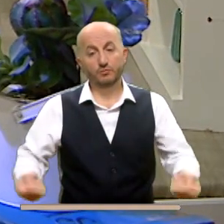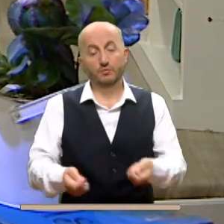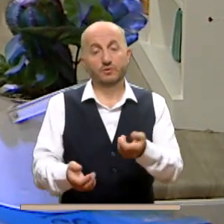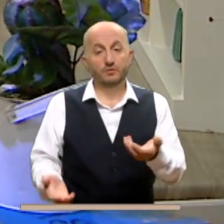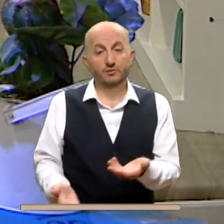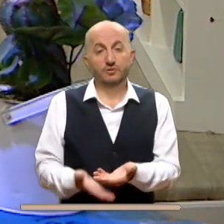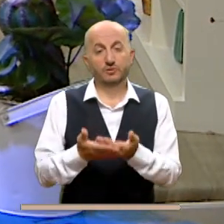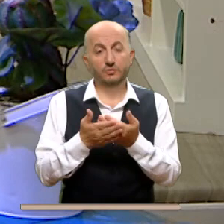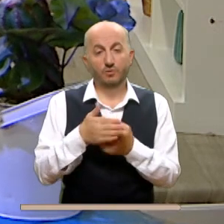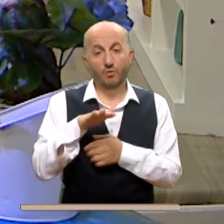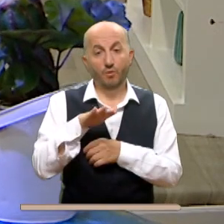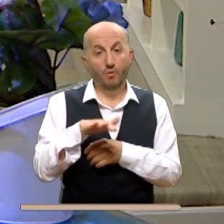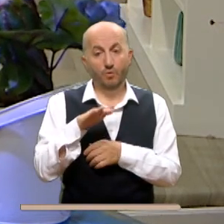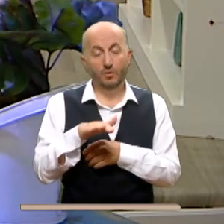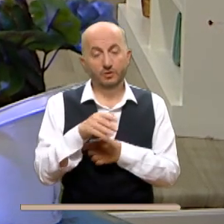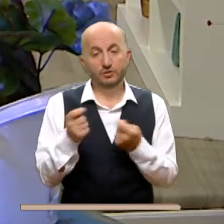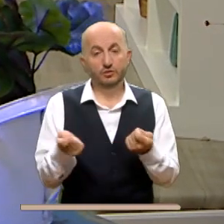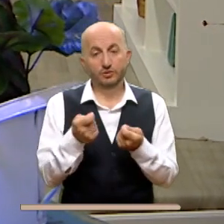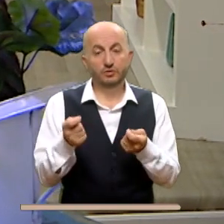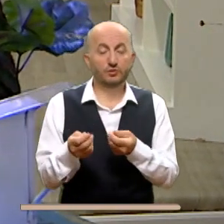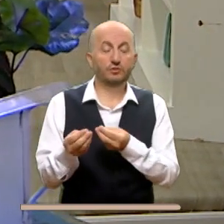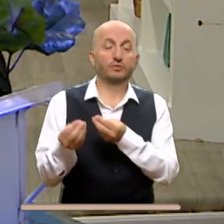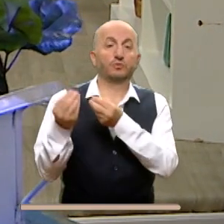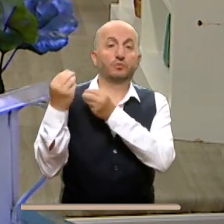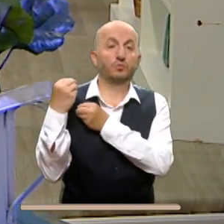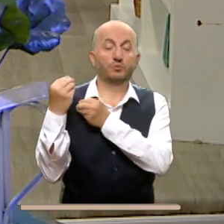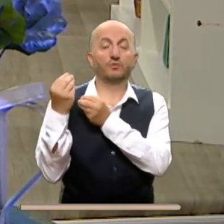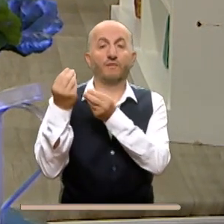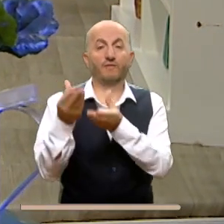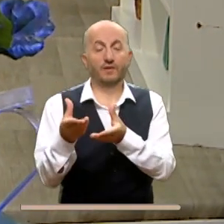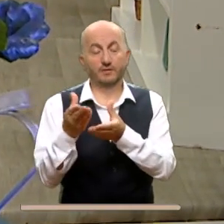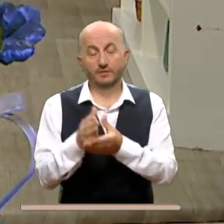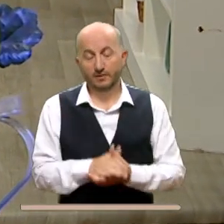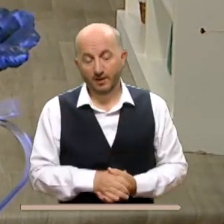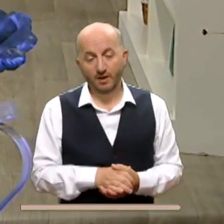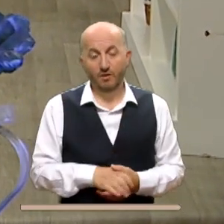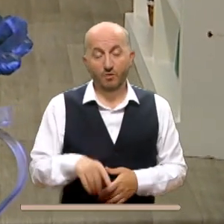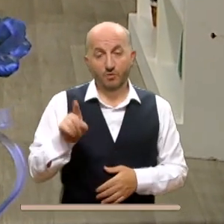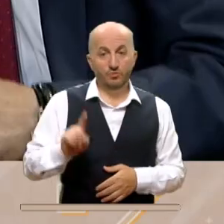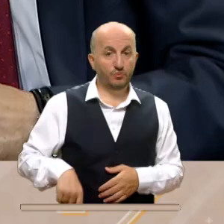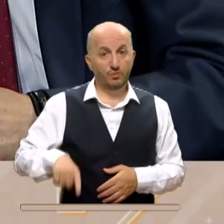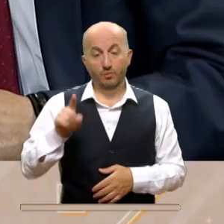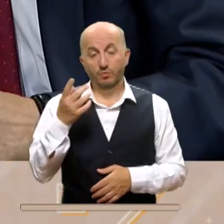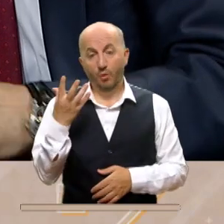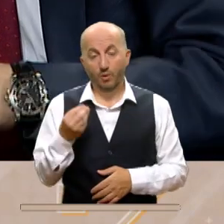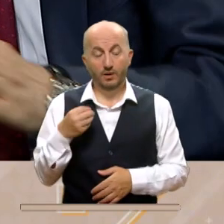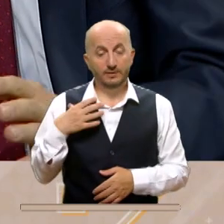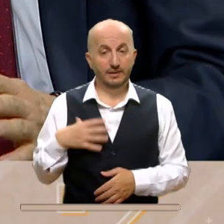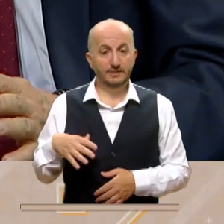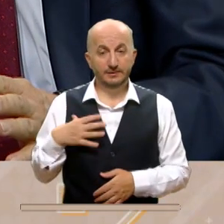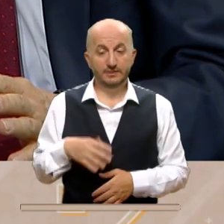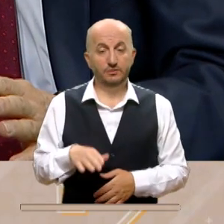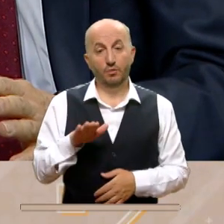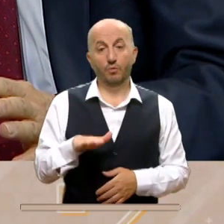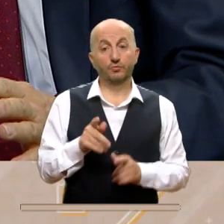bir öğrenci iş yükü de yüklerler. O disiplini kaybettirmiyor. Verirler kesinlikle. Evet. Onu günlük olarak da isterler. Çaresiz